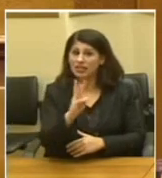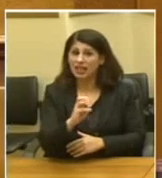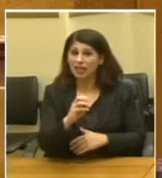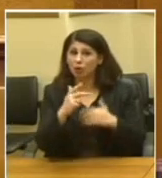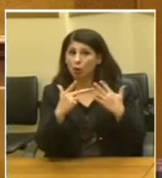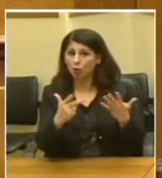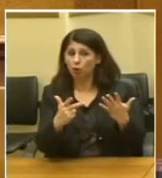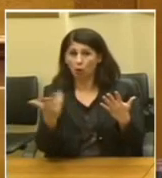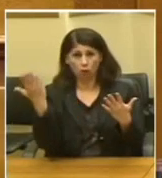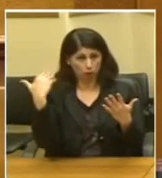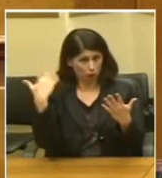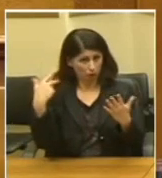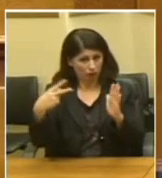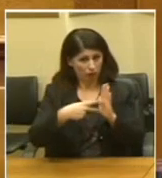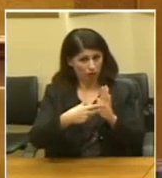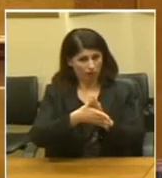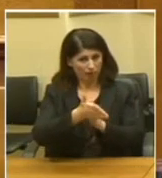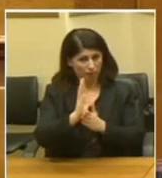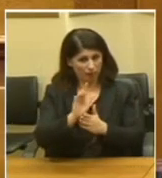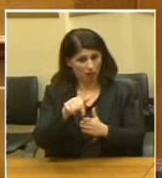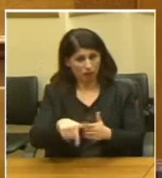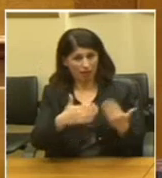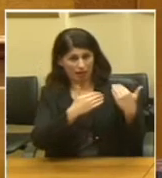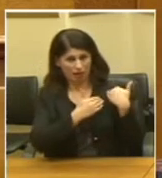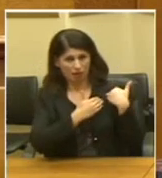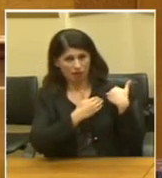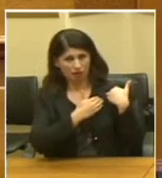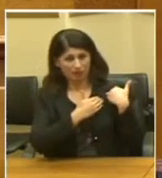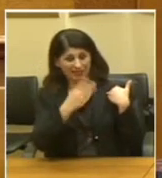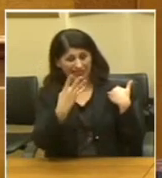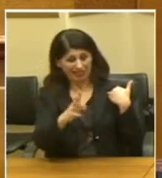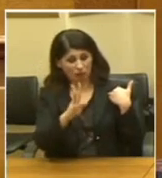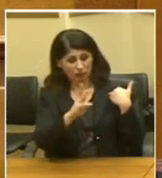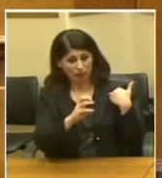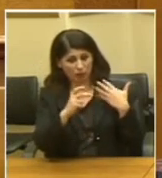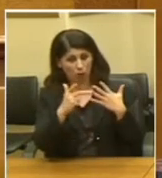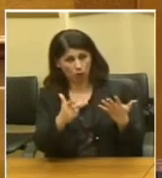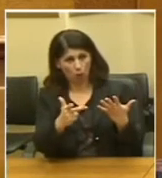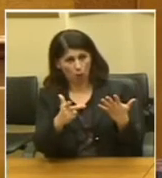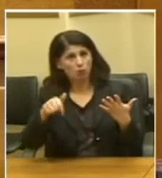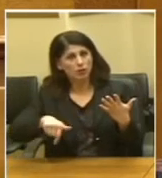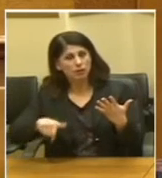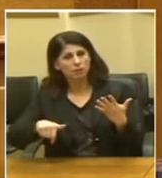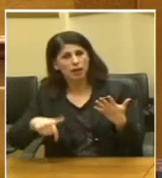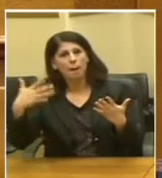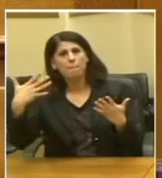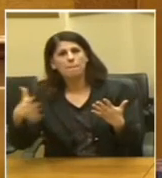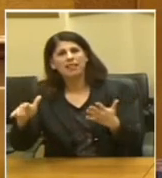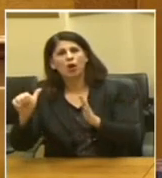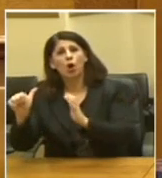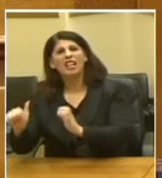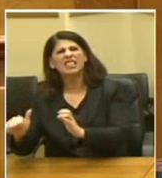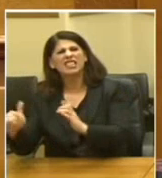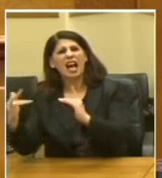438 ήταν το 2015 όταν αναλάβαμε, 438 και σήμερα λειτουργούν 560